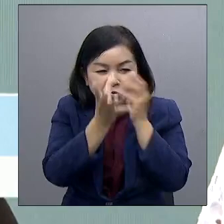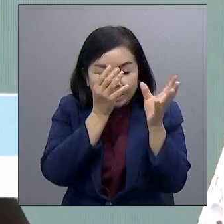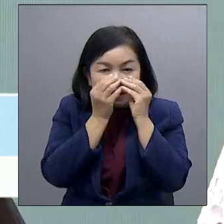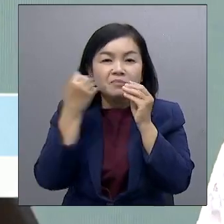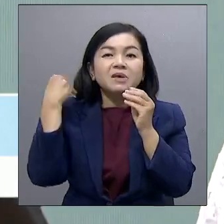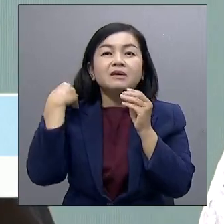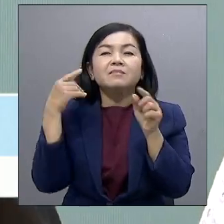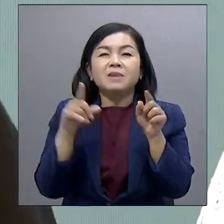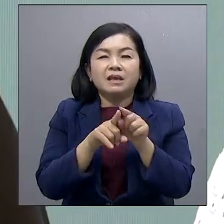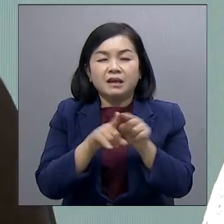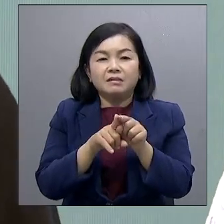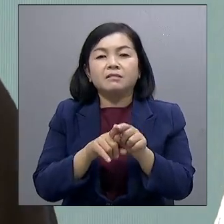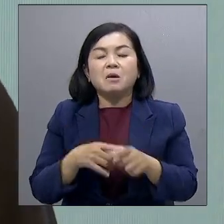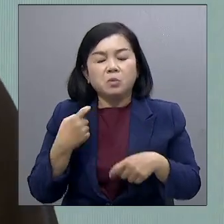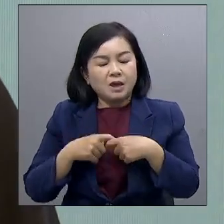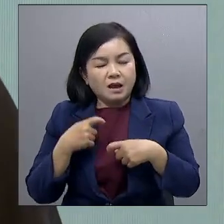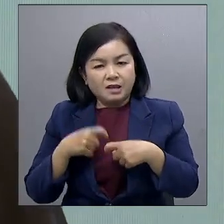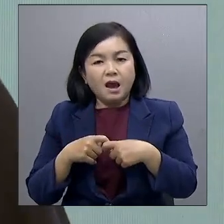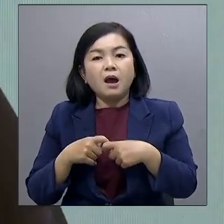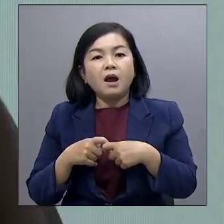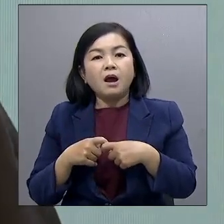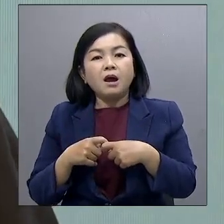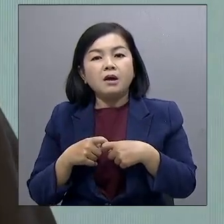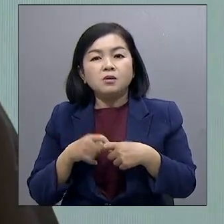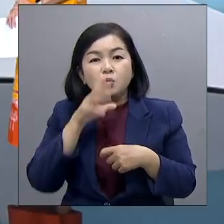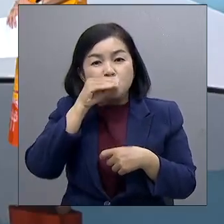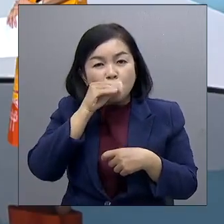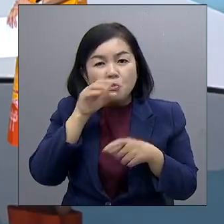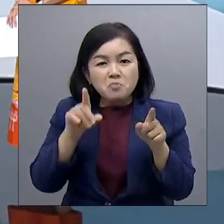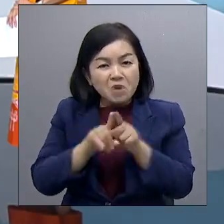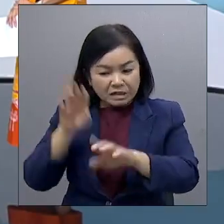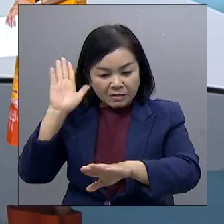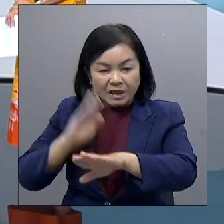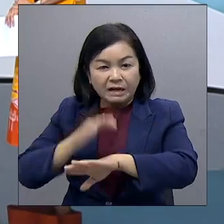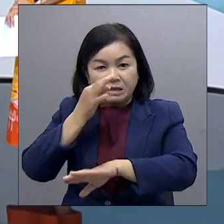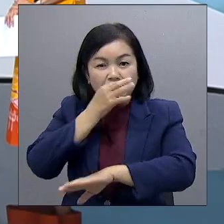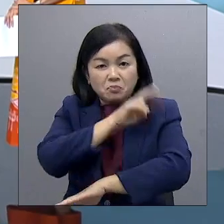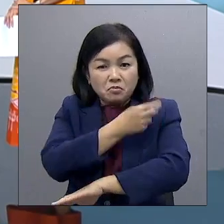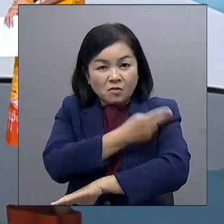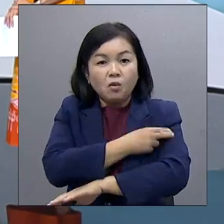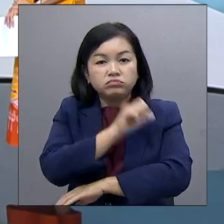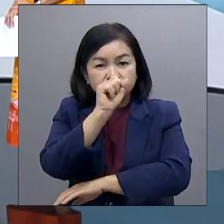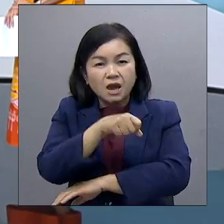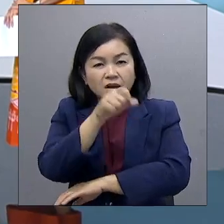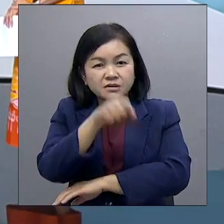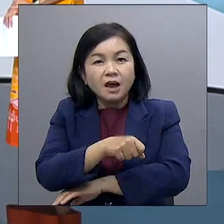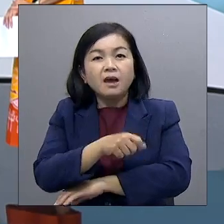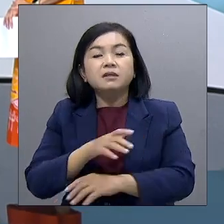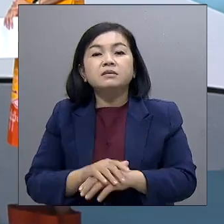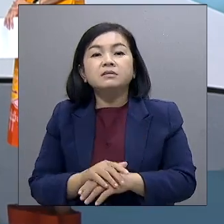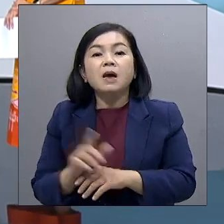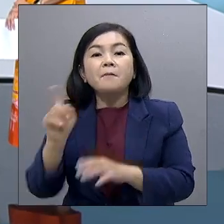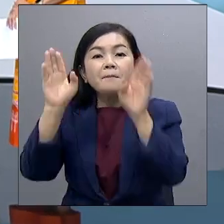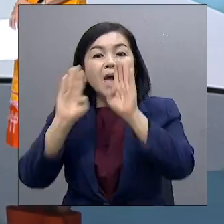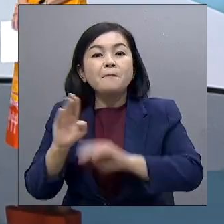จำอะไรเงี้ยจริงๆมันมันยากหมดเลยเพราะว่าคือมันต้องพูดให้เชื่อใช่มั้มันต้องพูดแบบเหมือนหมอพูดอ่ะใช่มั้ผมว่าอีกหนึ่งอย่างคือสปิริตของ